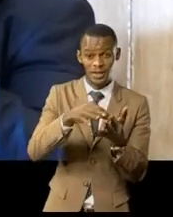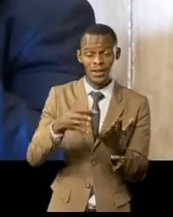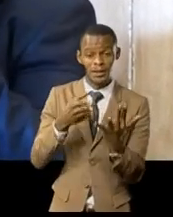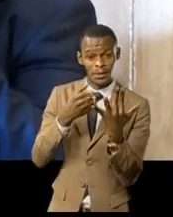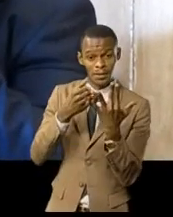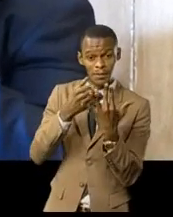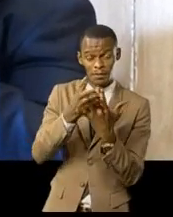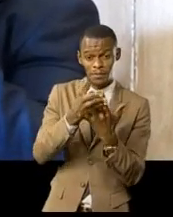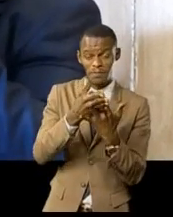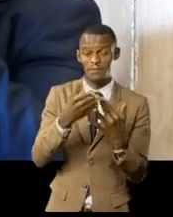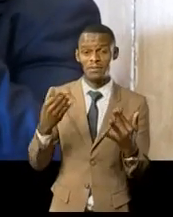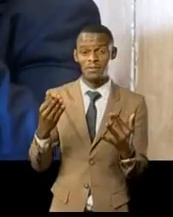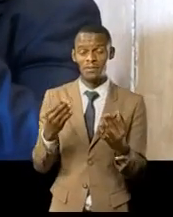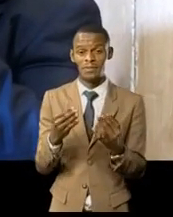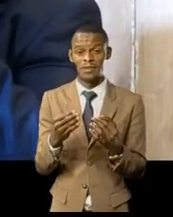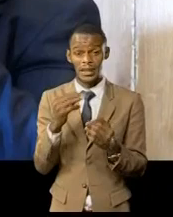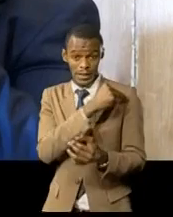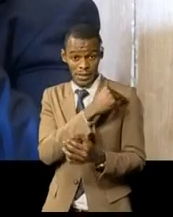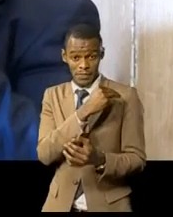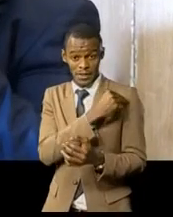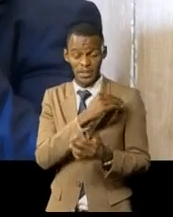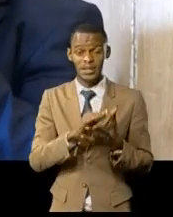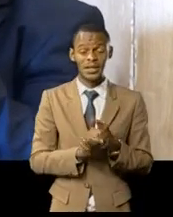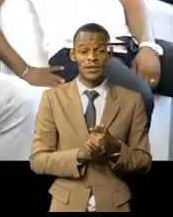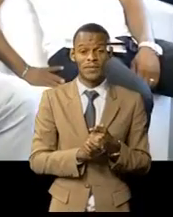général, le lendemain, on commence à avoir un salaire.